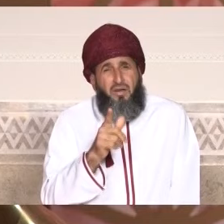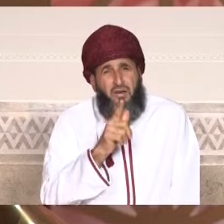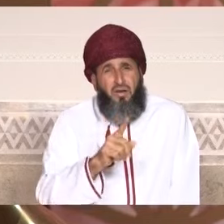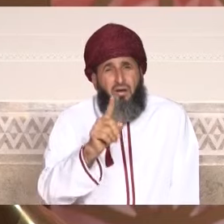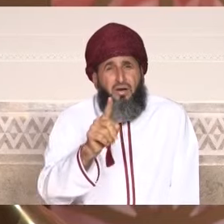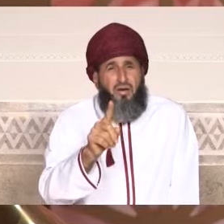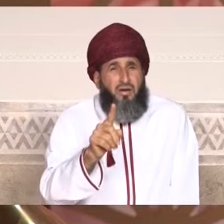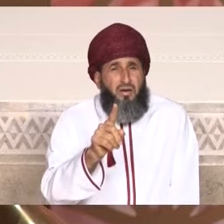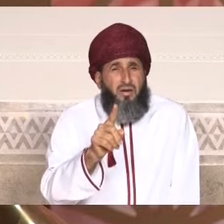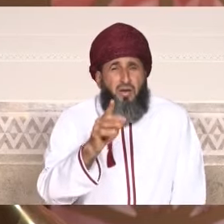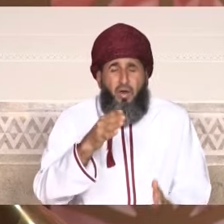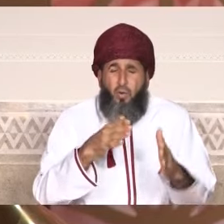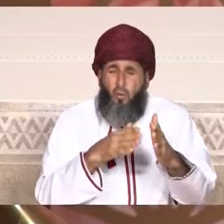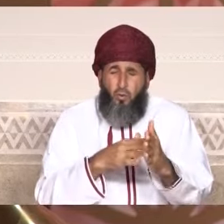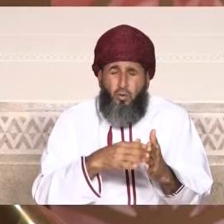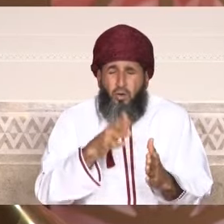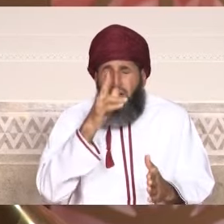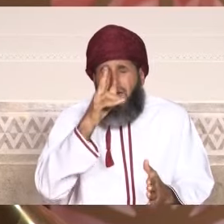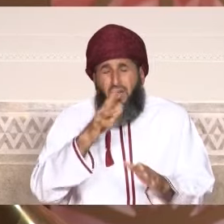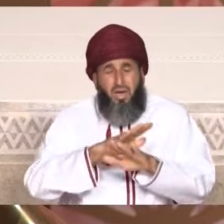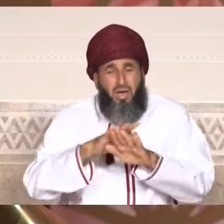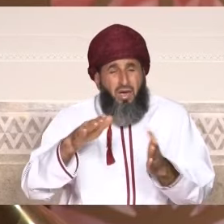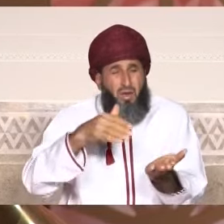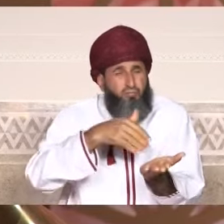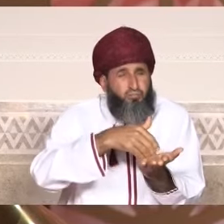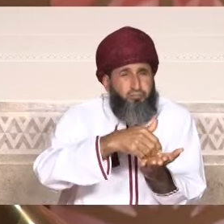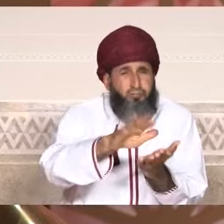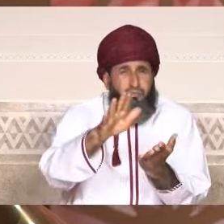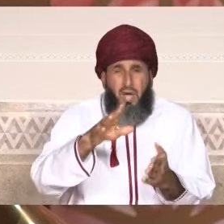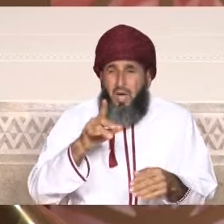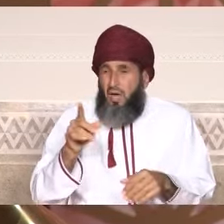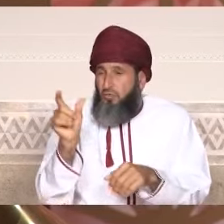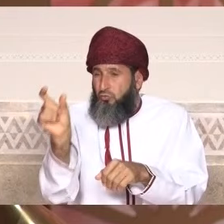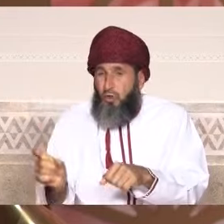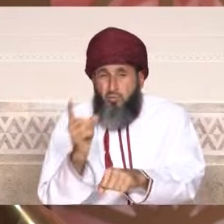بأن له عذرا فيما مضى. نعم. إذ لم يجد المعلم،